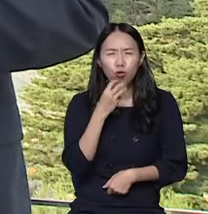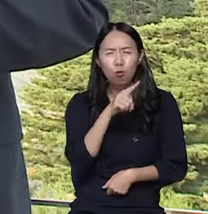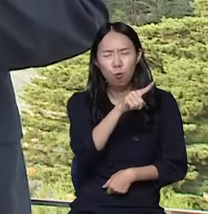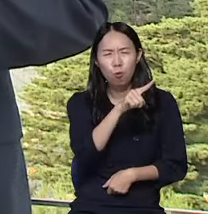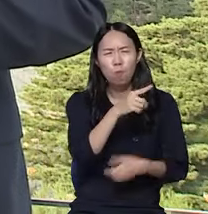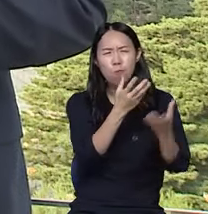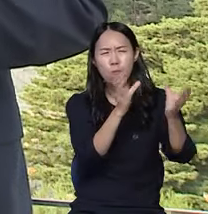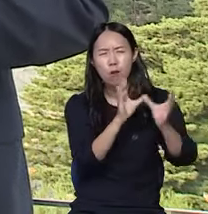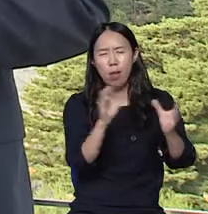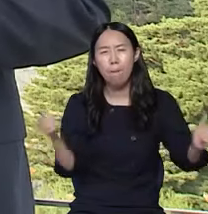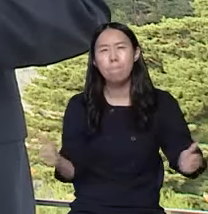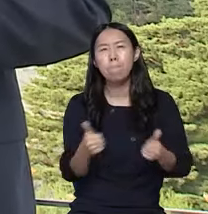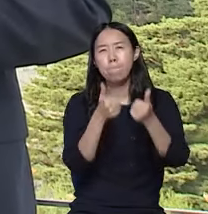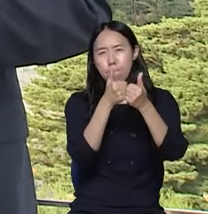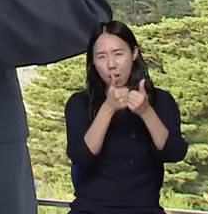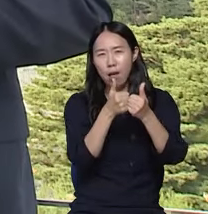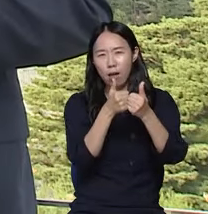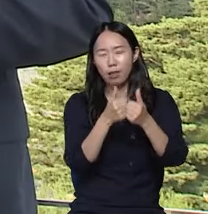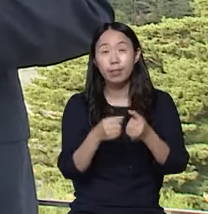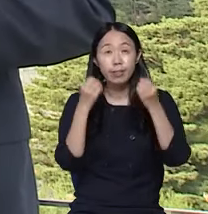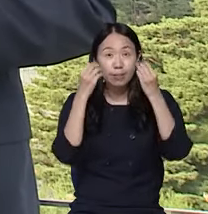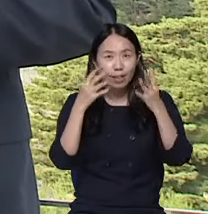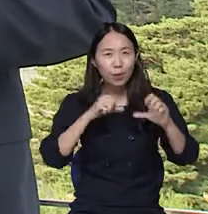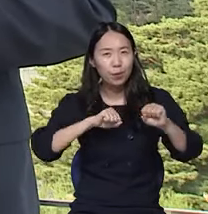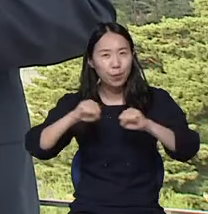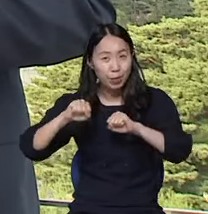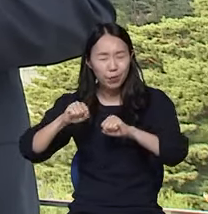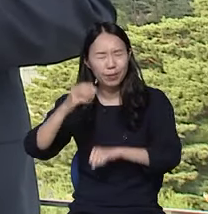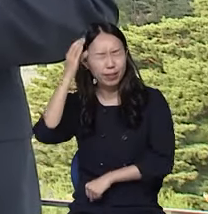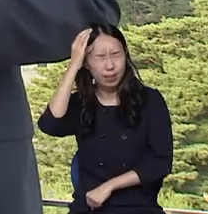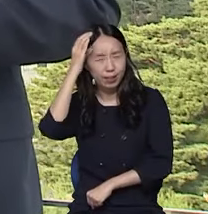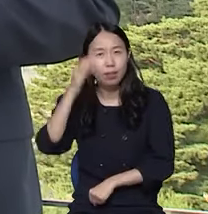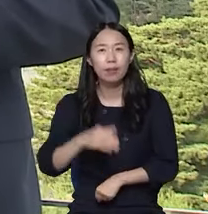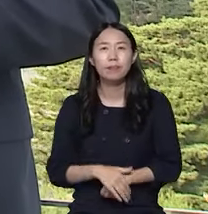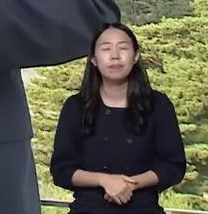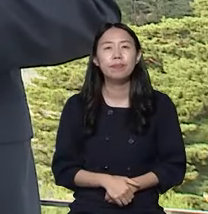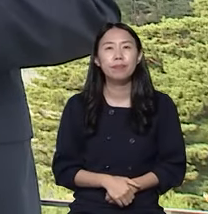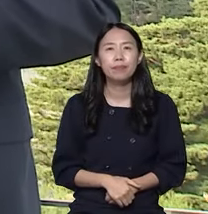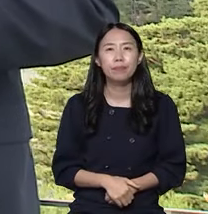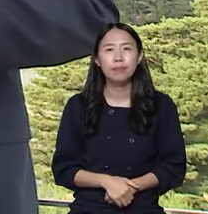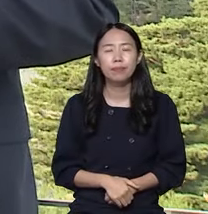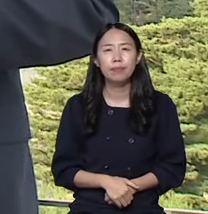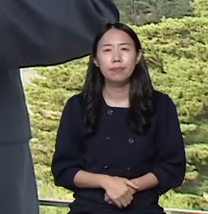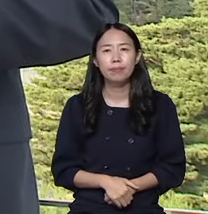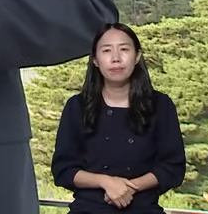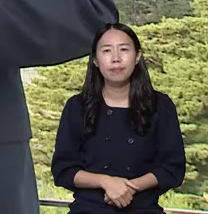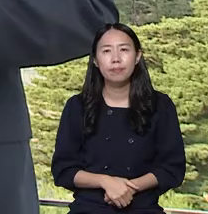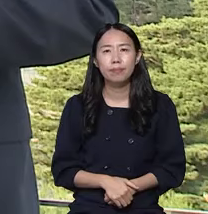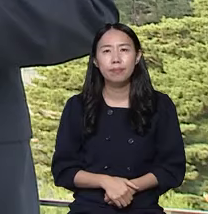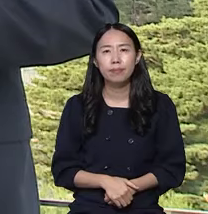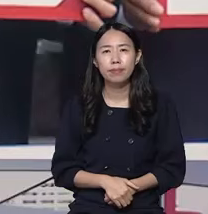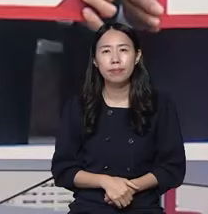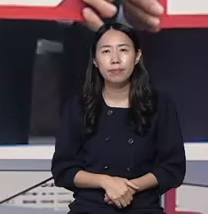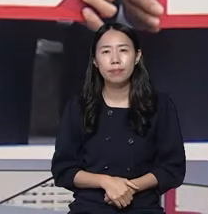한 축으로 새로운 역할을 할 것이란 기대감이 커지고 있습니다. KBC 이영길입니다.